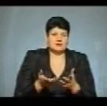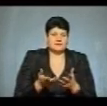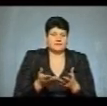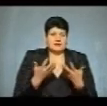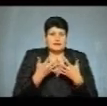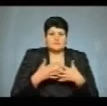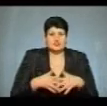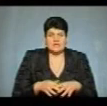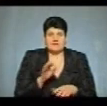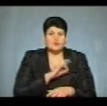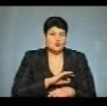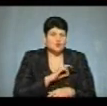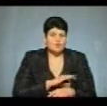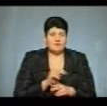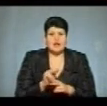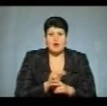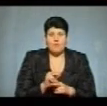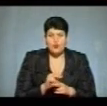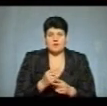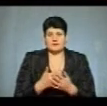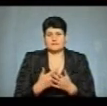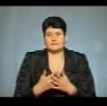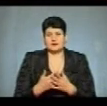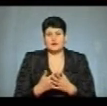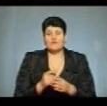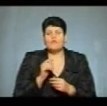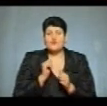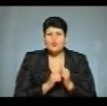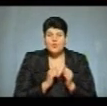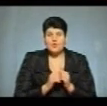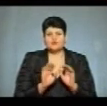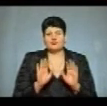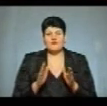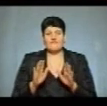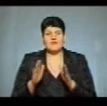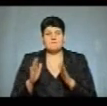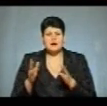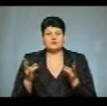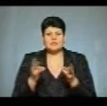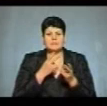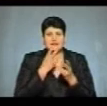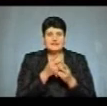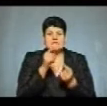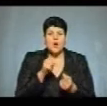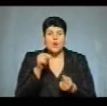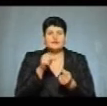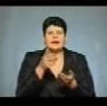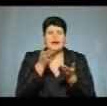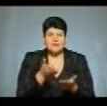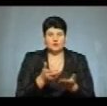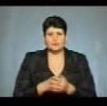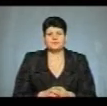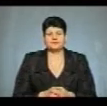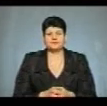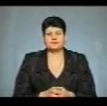запчастинах, які використовуються при ремонті. Тому в кожному випадку треба дивитися конкретно.